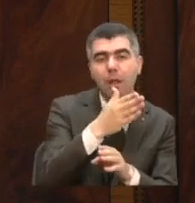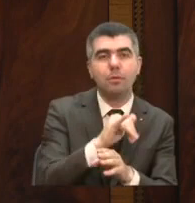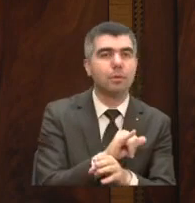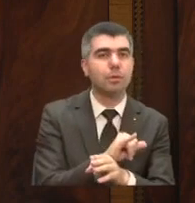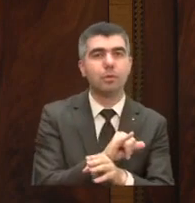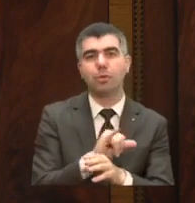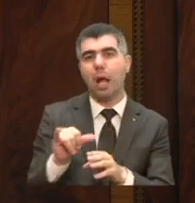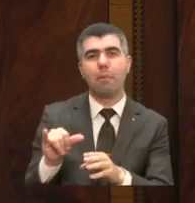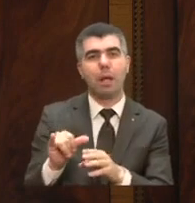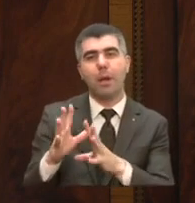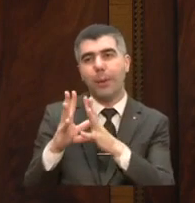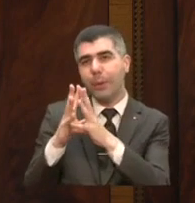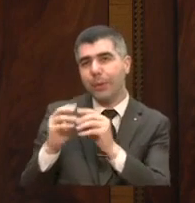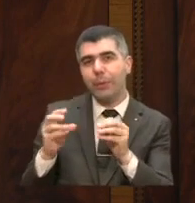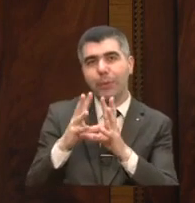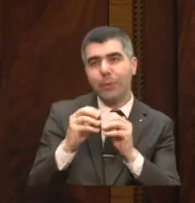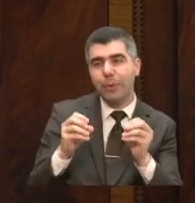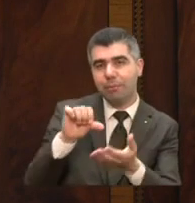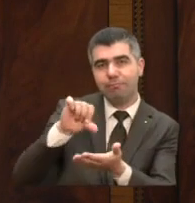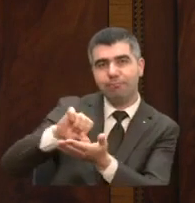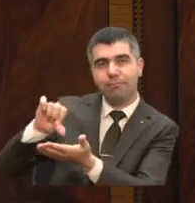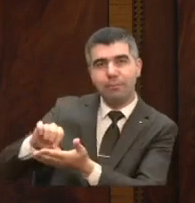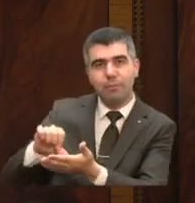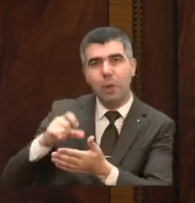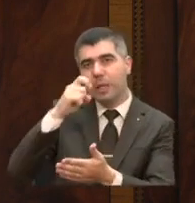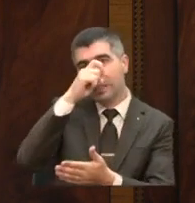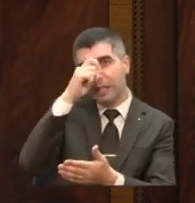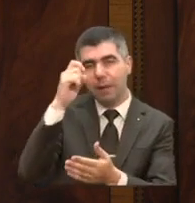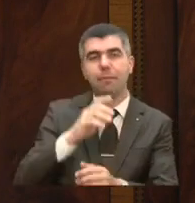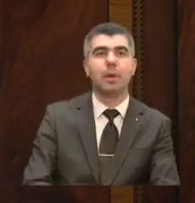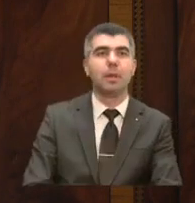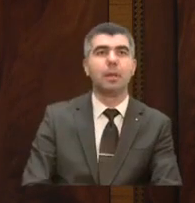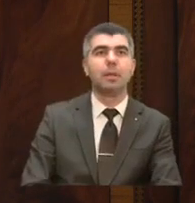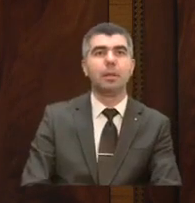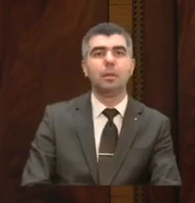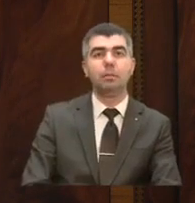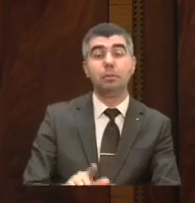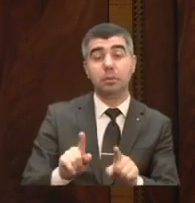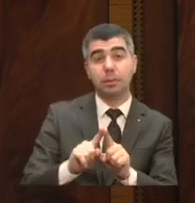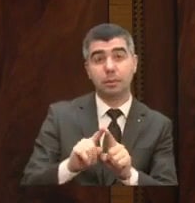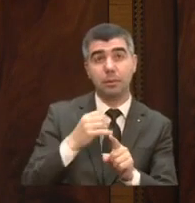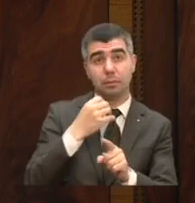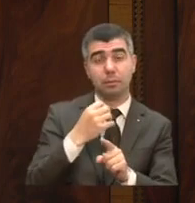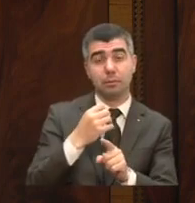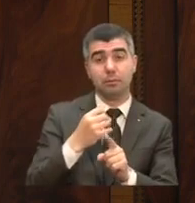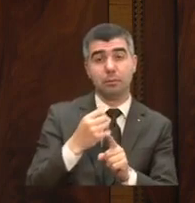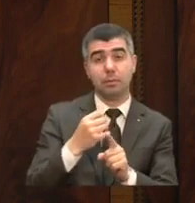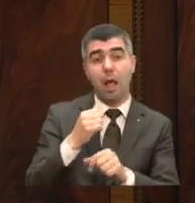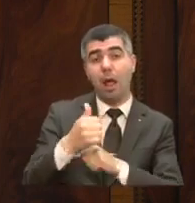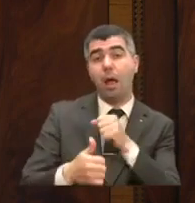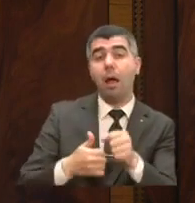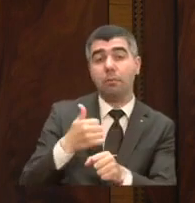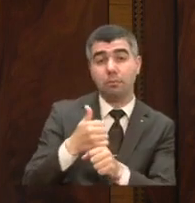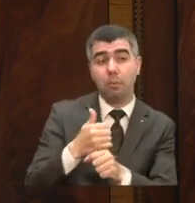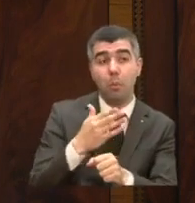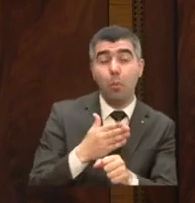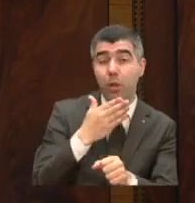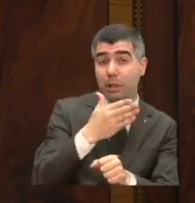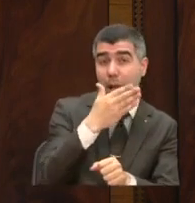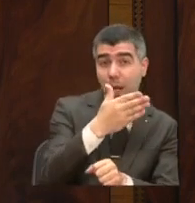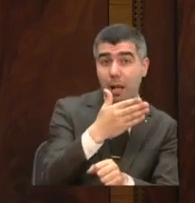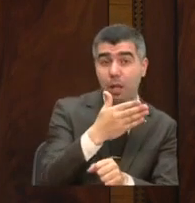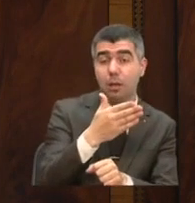ندرة المياه اللي تتعرفها بعض المراكز في الصيف، لأنه في السنوات المقبلة مع التغيرات المناخية سيزداد هذا